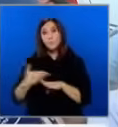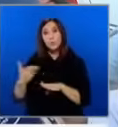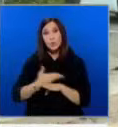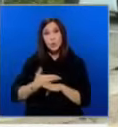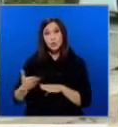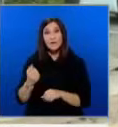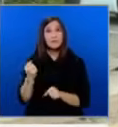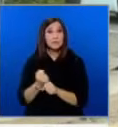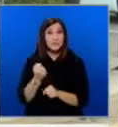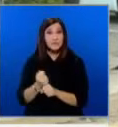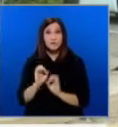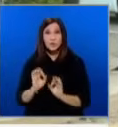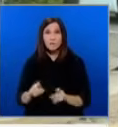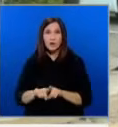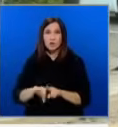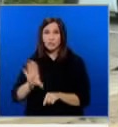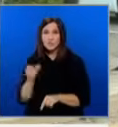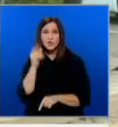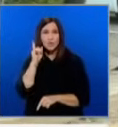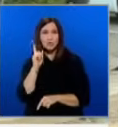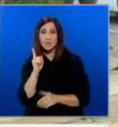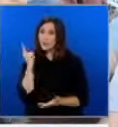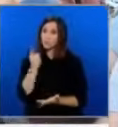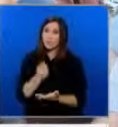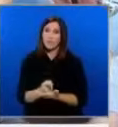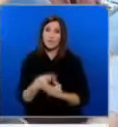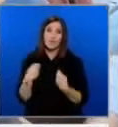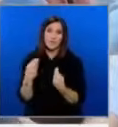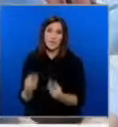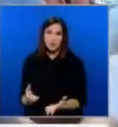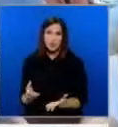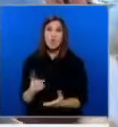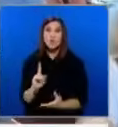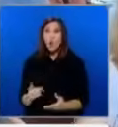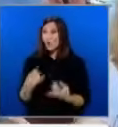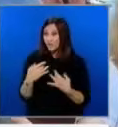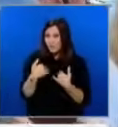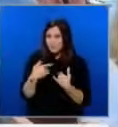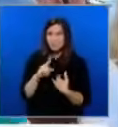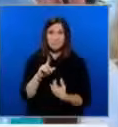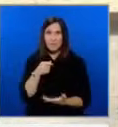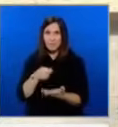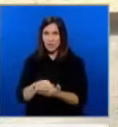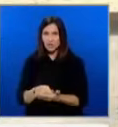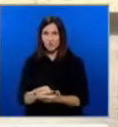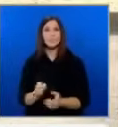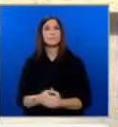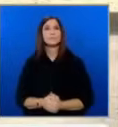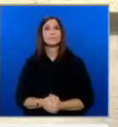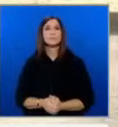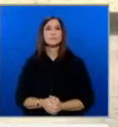продължава да извършва такива. Като всички наказателни постановления са му връчени, но информацията ми е, че не ги е плащал.